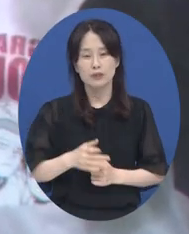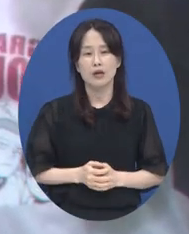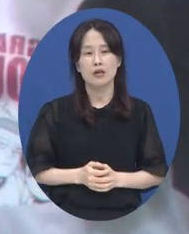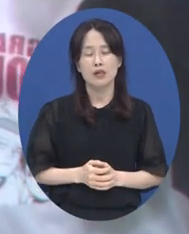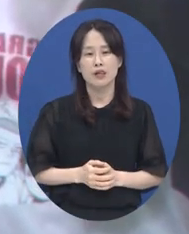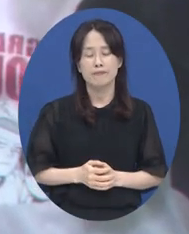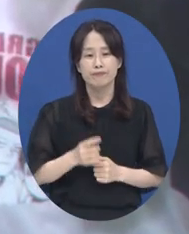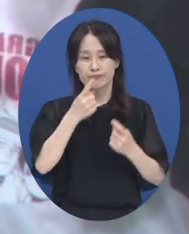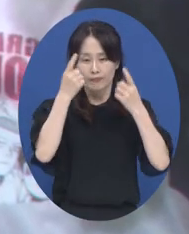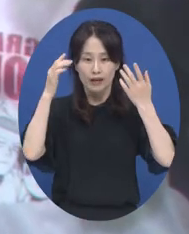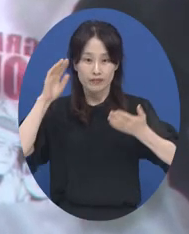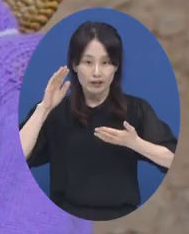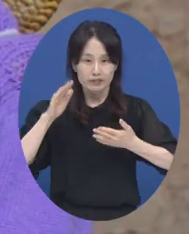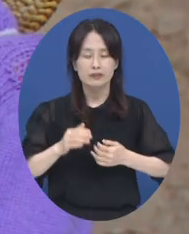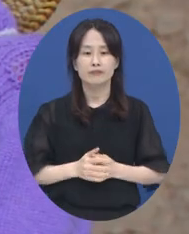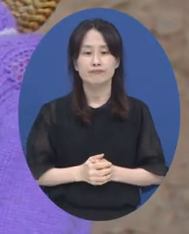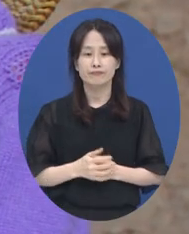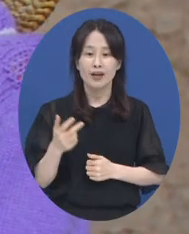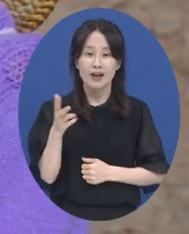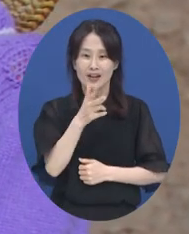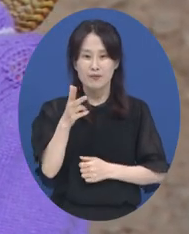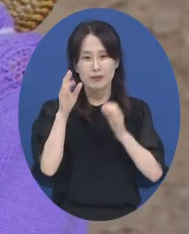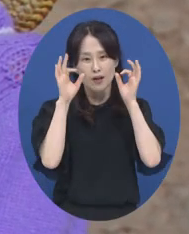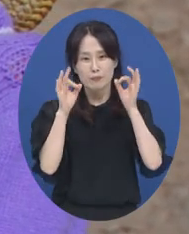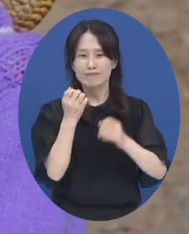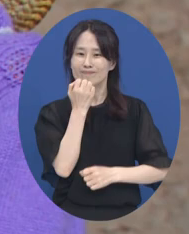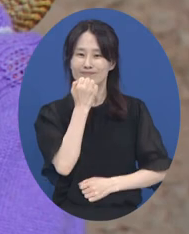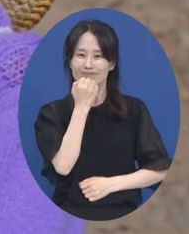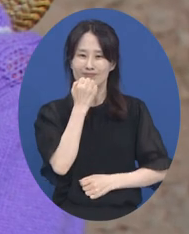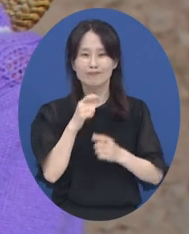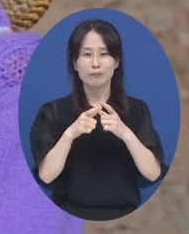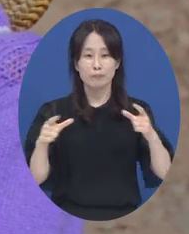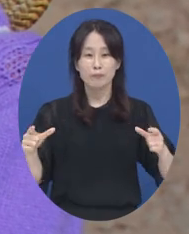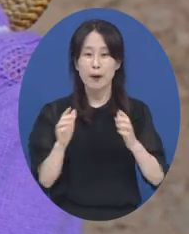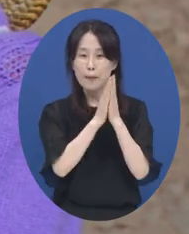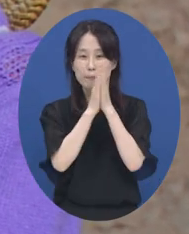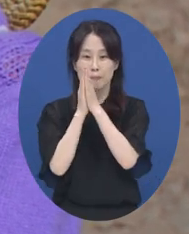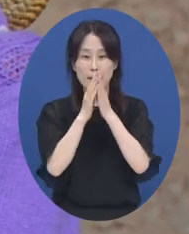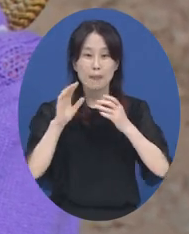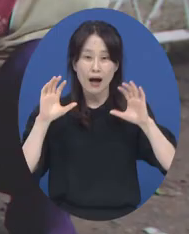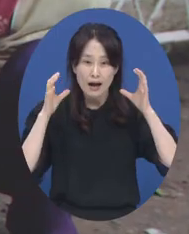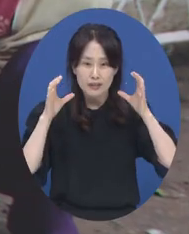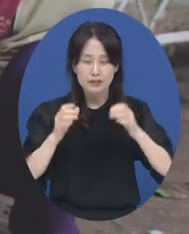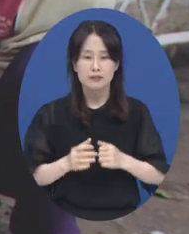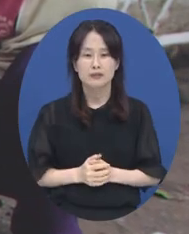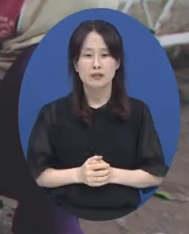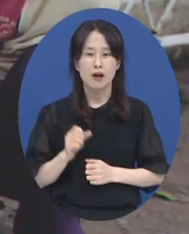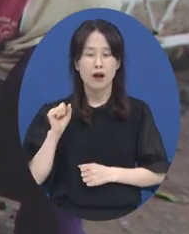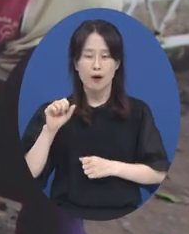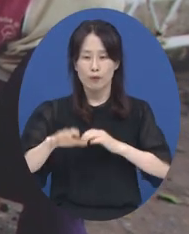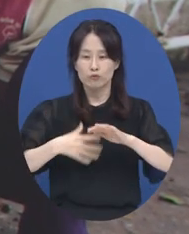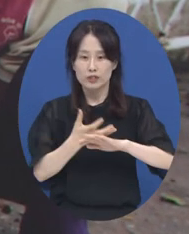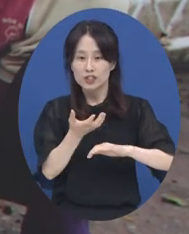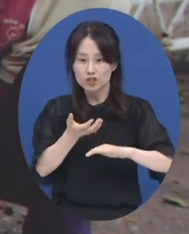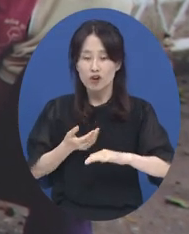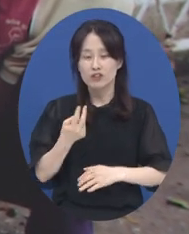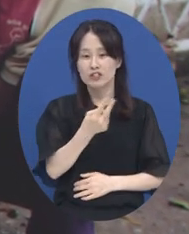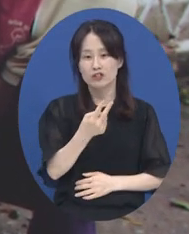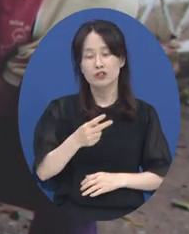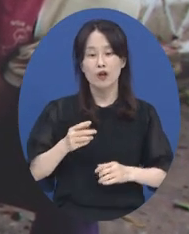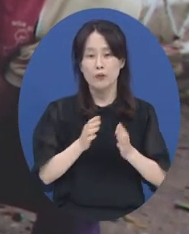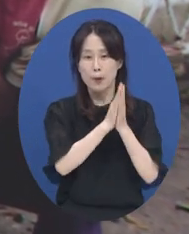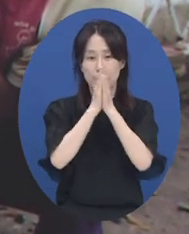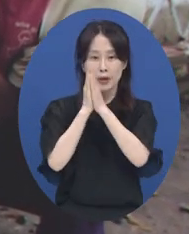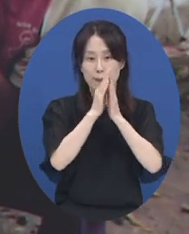19살 대학생 마제신. 카메라를 보며 웃는 미얀마의 평범한 아이들. 쿠데타 이전인